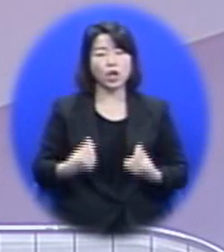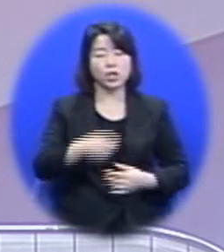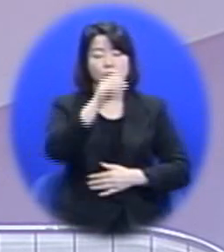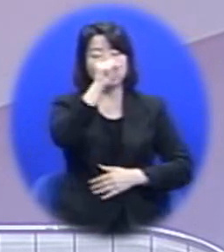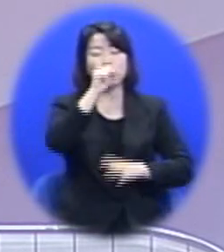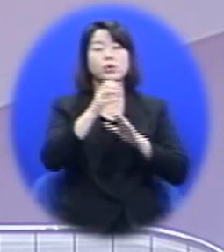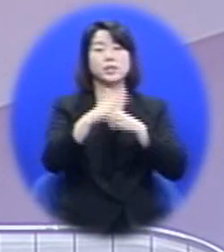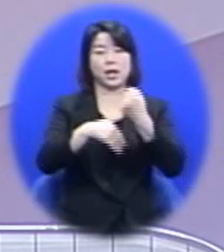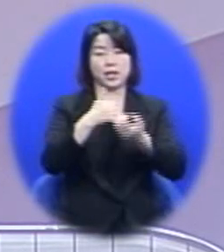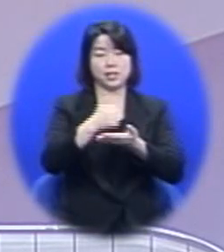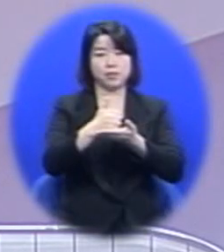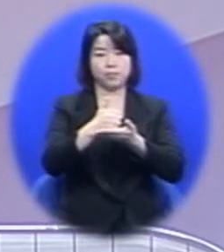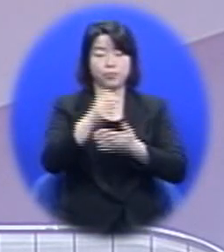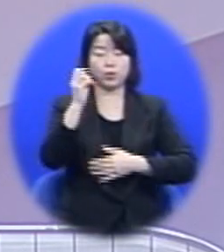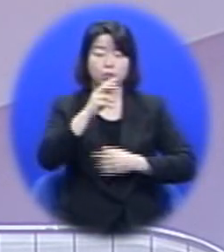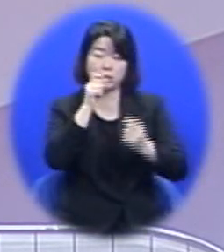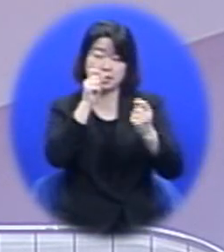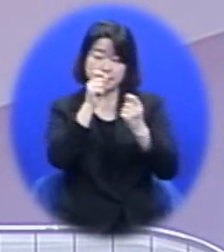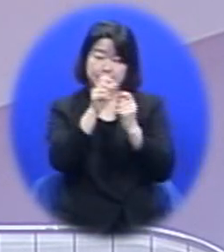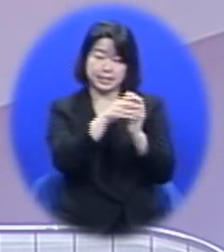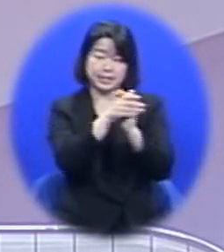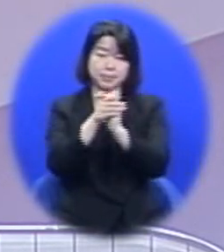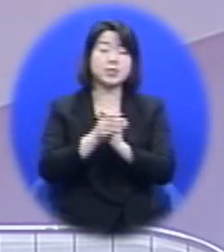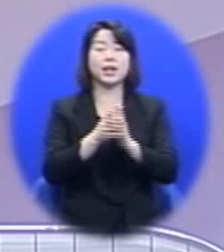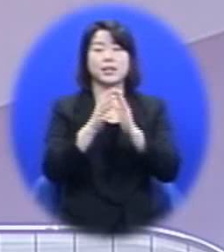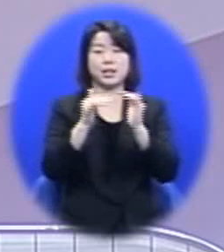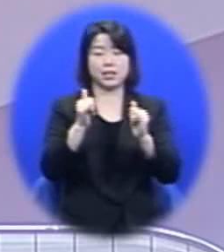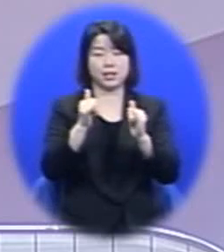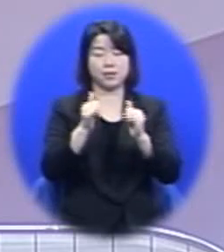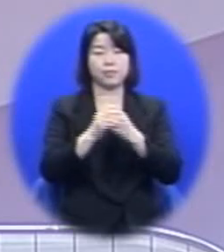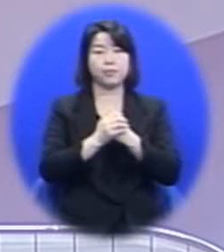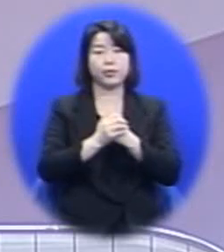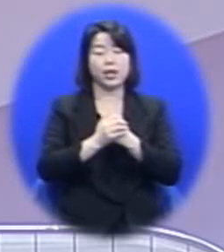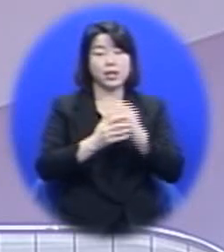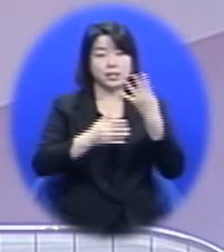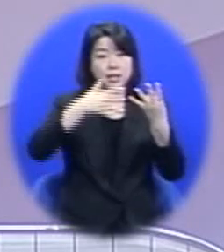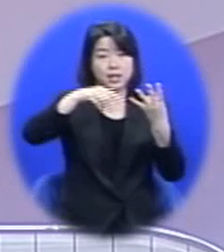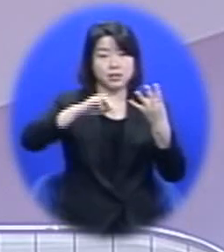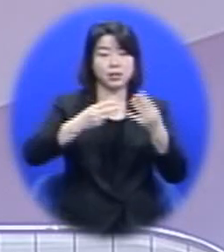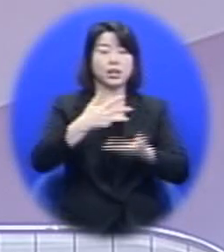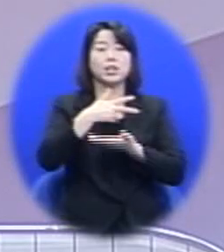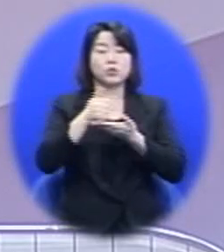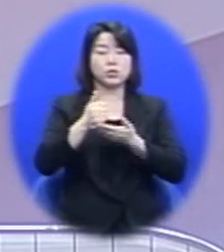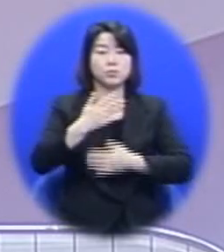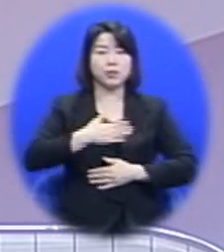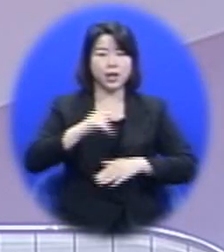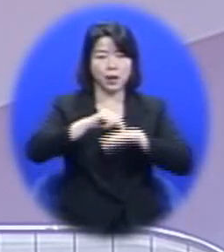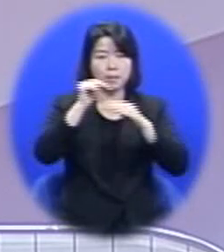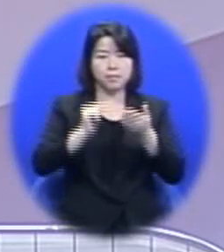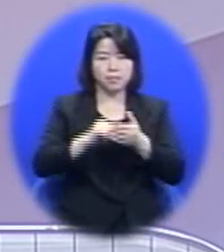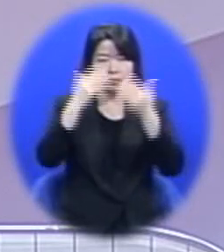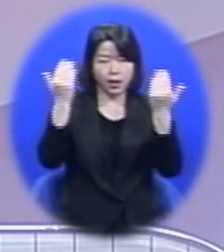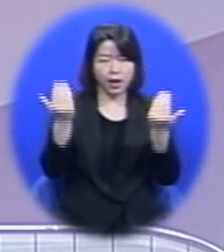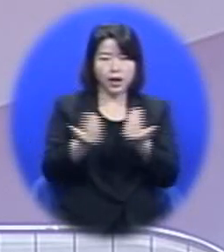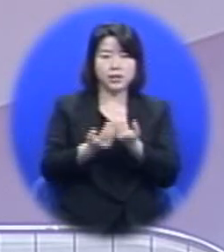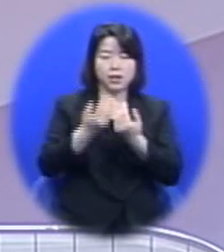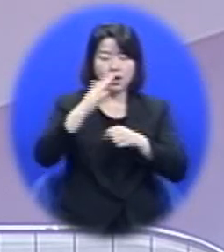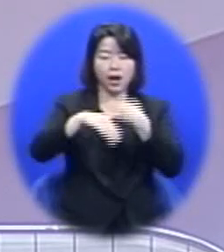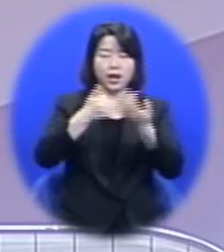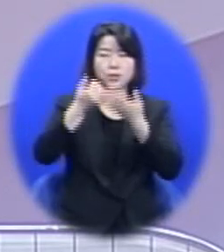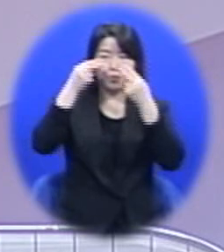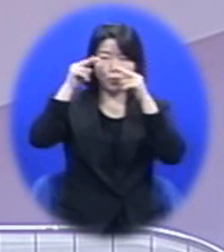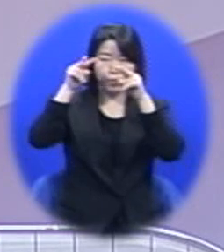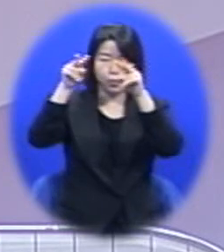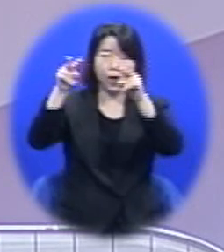하나님이고 그리고 친밀하신 분이십니다. 4절에 주님, 내가 전심으로 주님을 우러러봅니다.